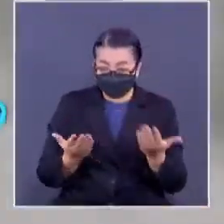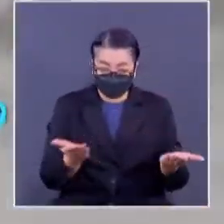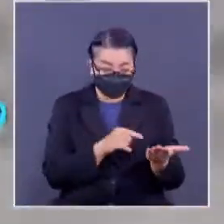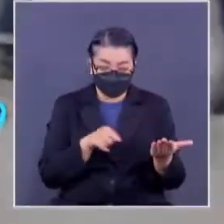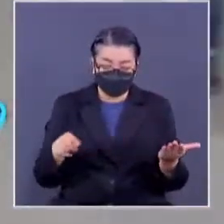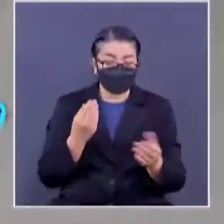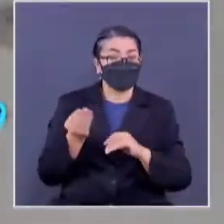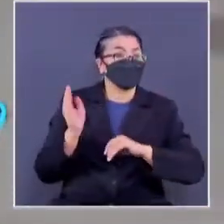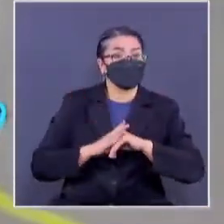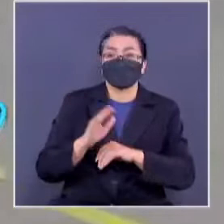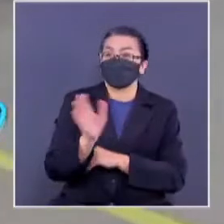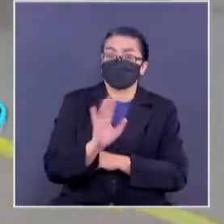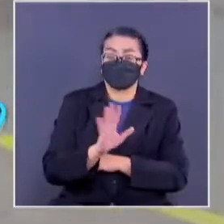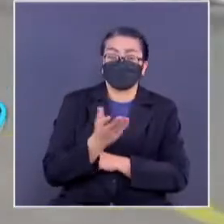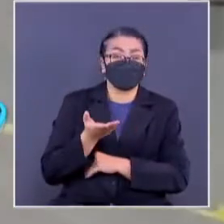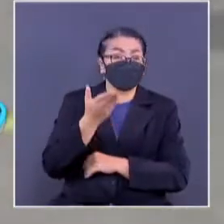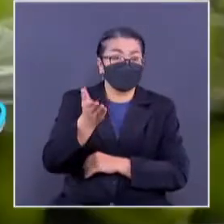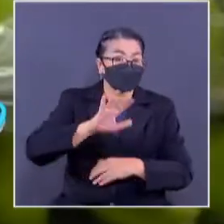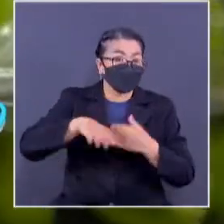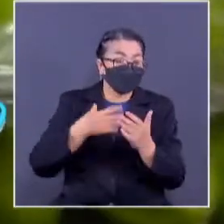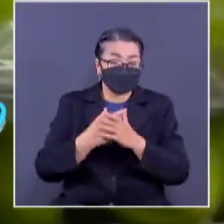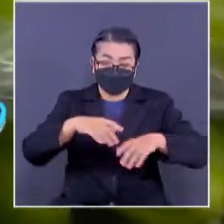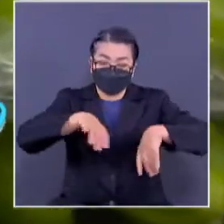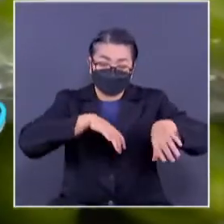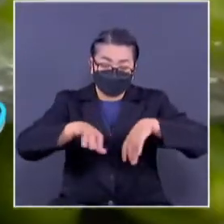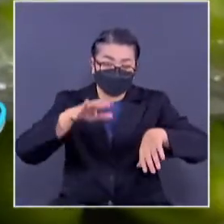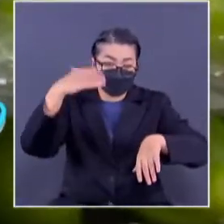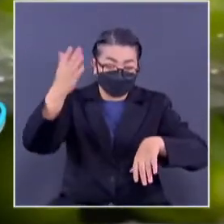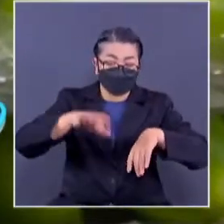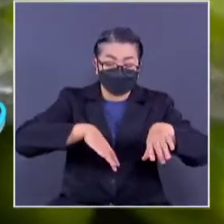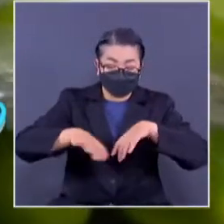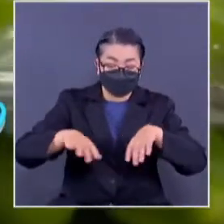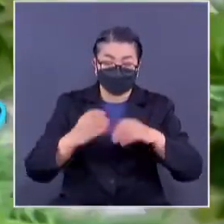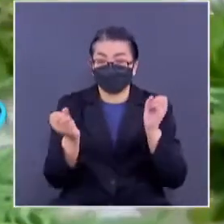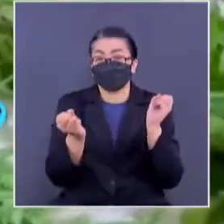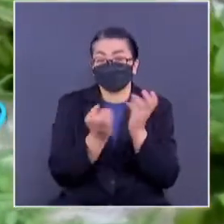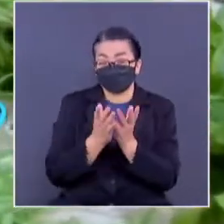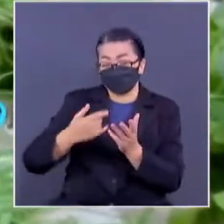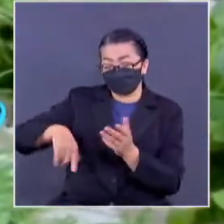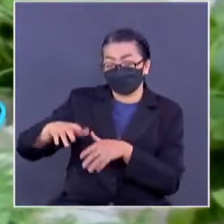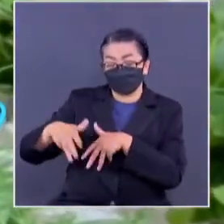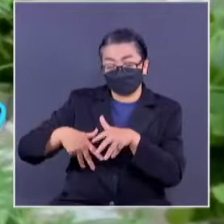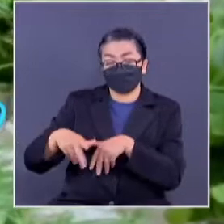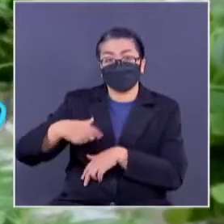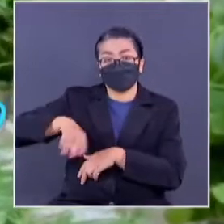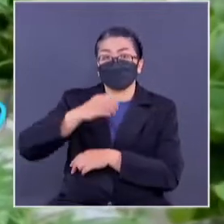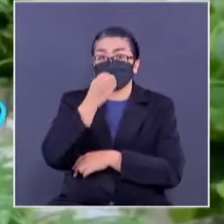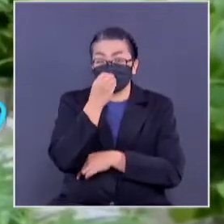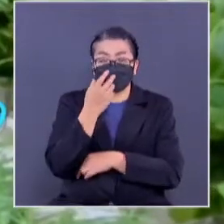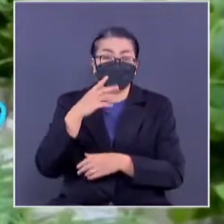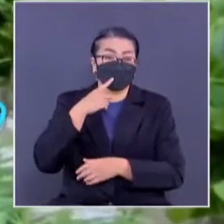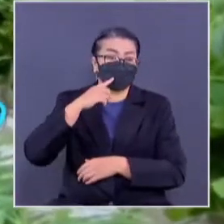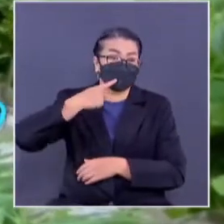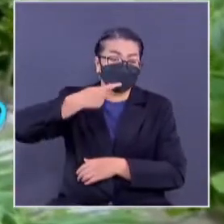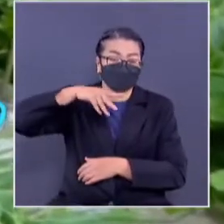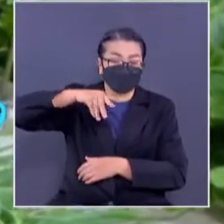ได้ระหว่างนี้ขอให้ผู้ประกอบการบริหารต้นทุนไปก่อนเพื่อไม่ให้กระทบผู้บริโภคส่วนราคามะนาวแพง